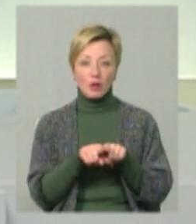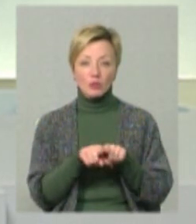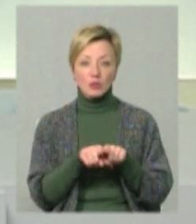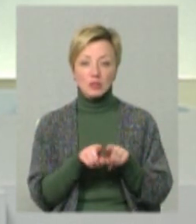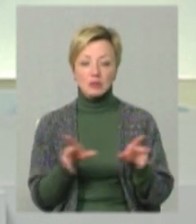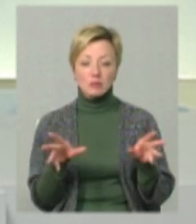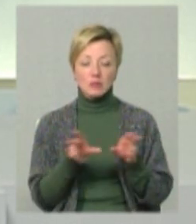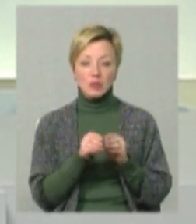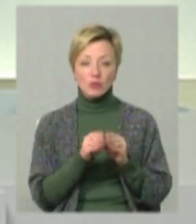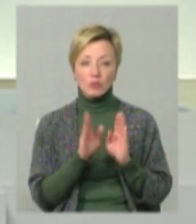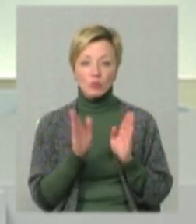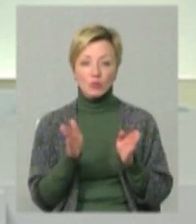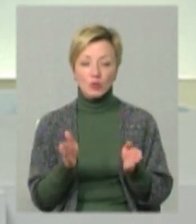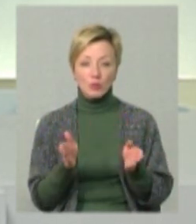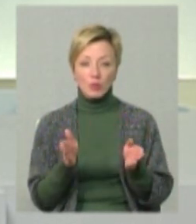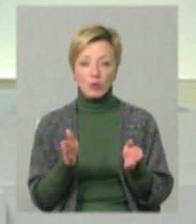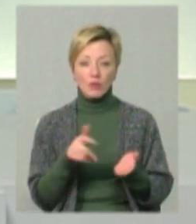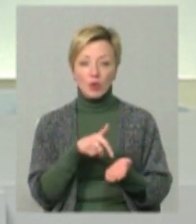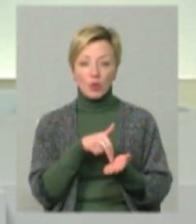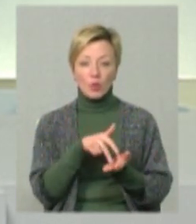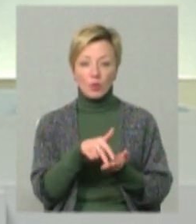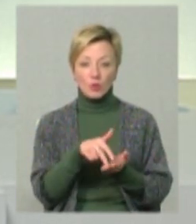ми і спільно будемо виходити